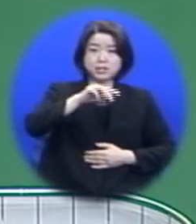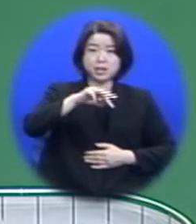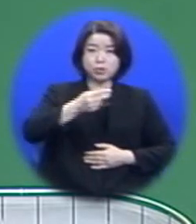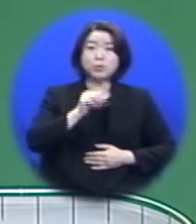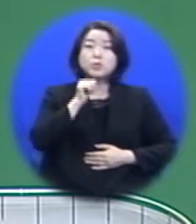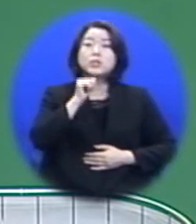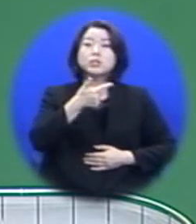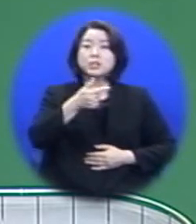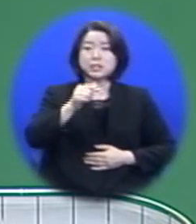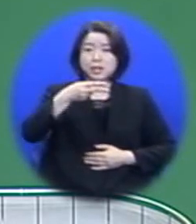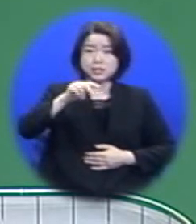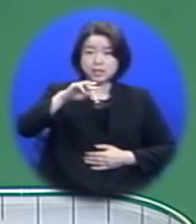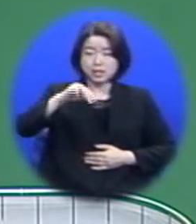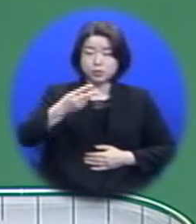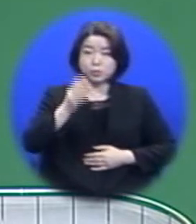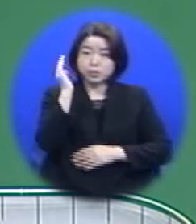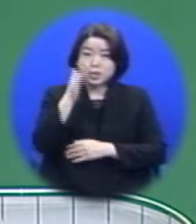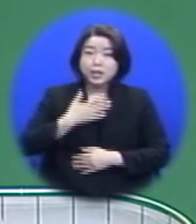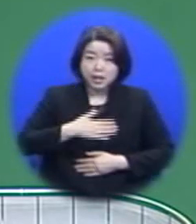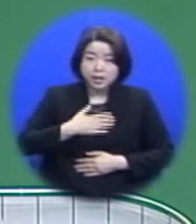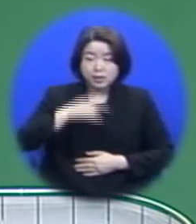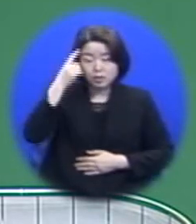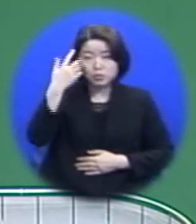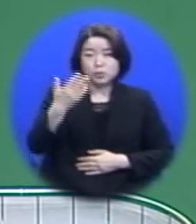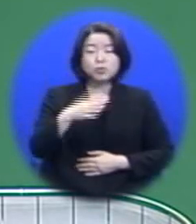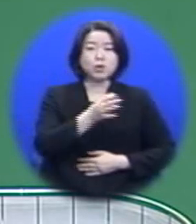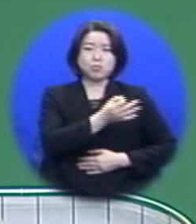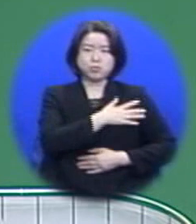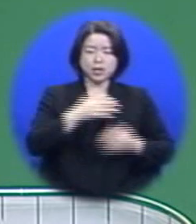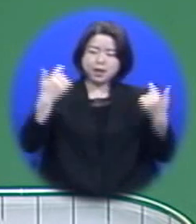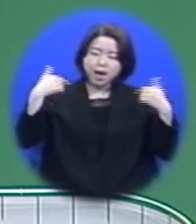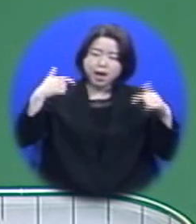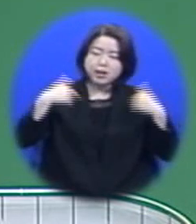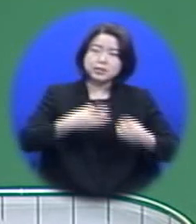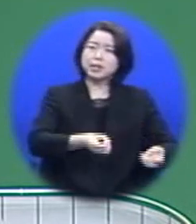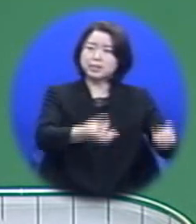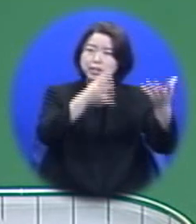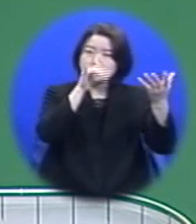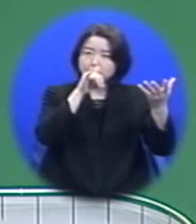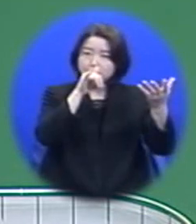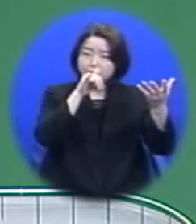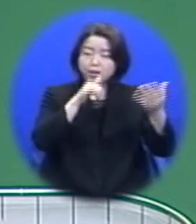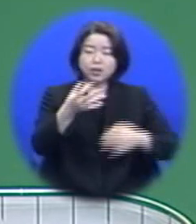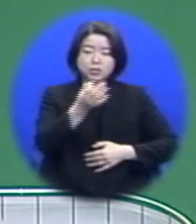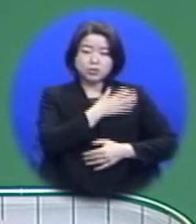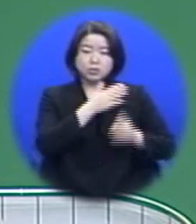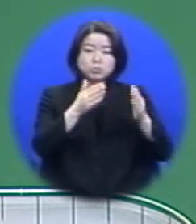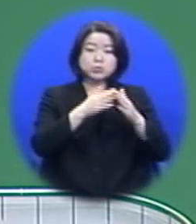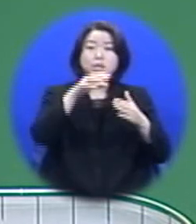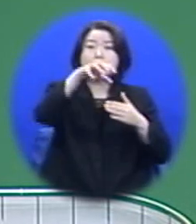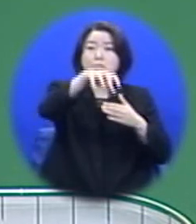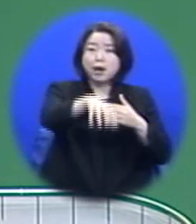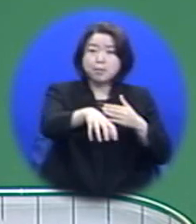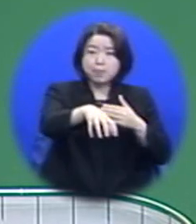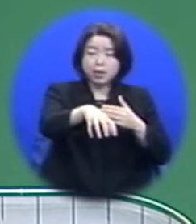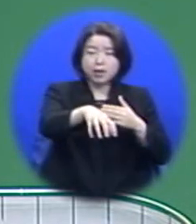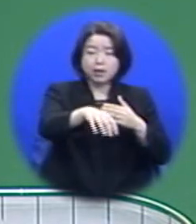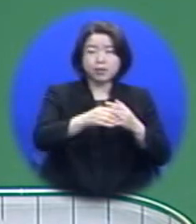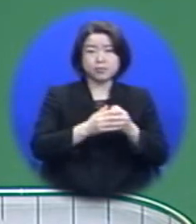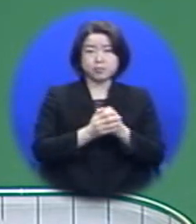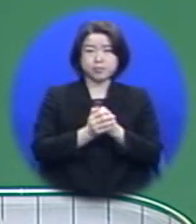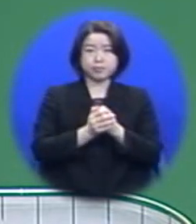아시죠 부자는 날마다 잔치하고 살았습니다 그런데 그 부잣집 앞에 대문